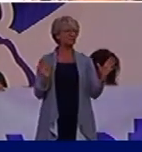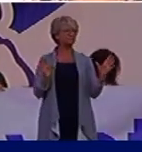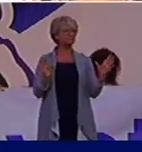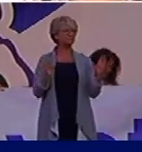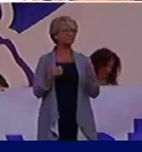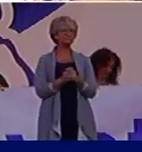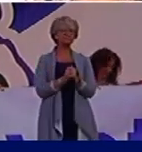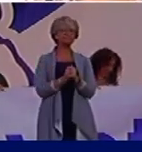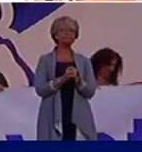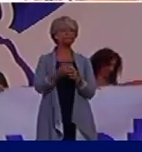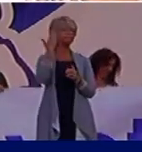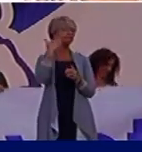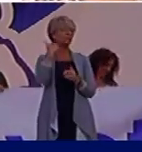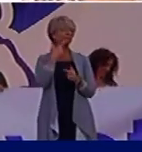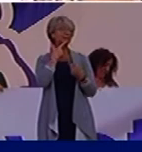E prima di finire io